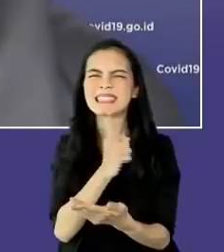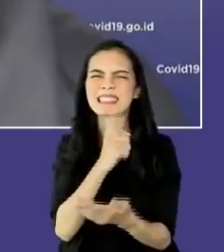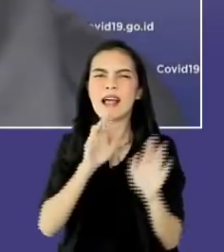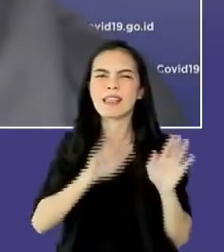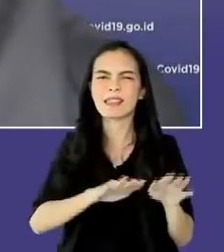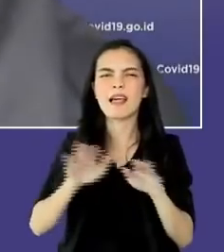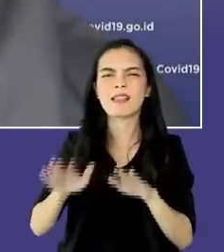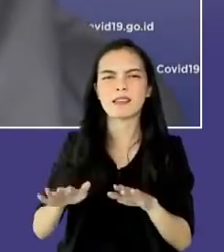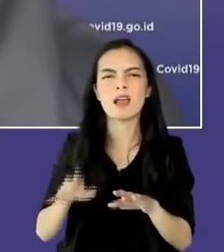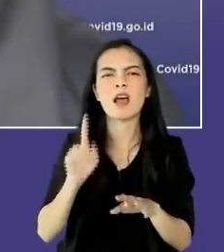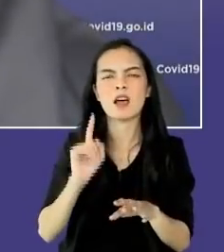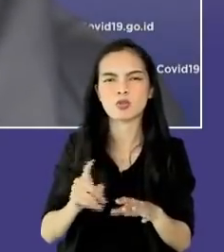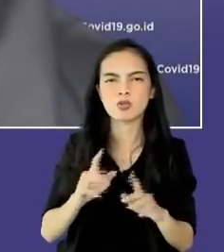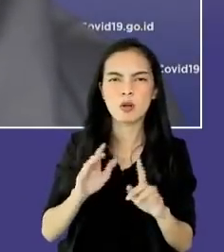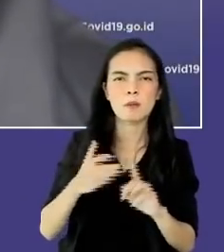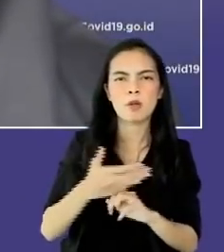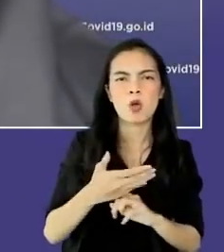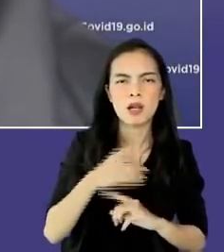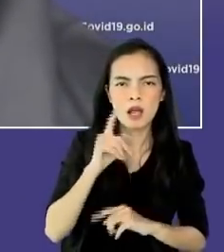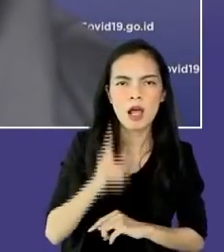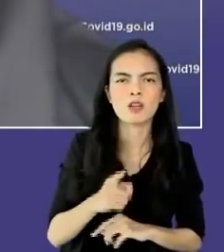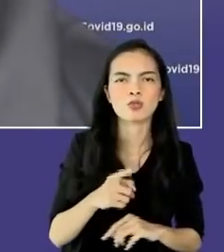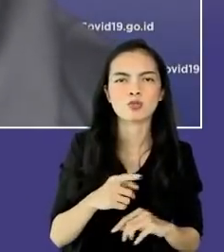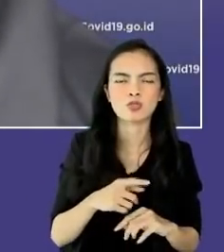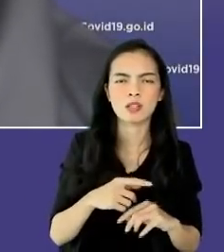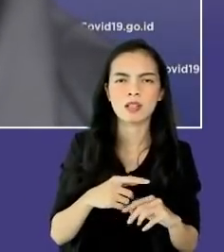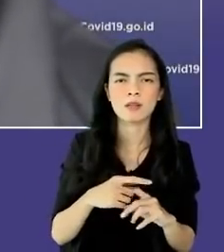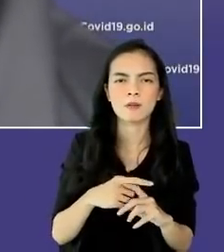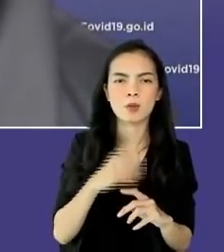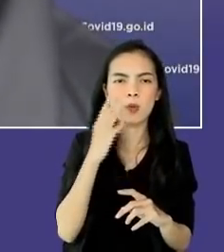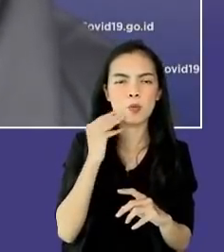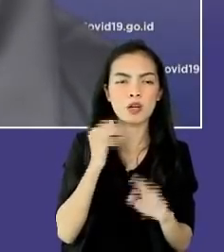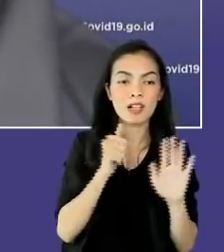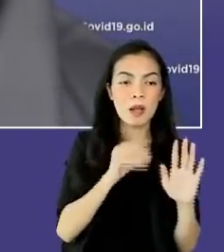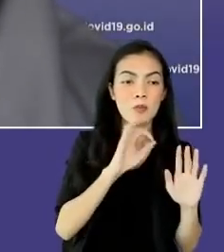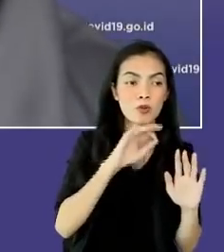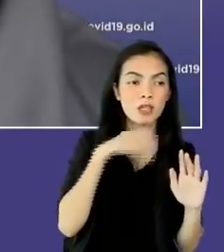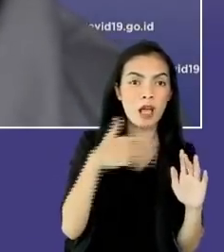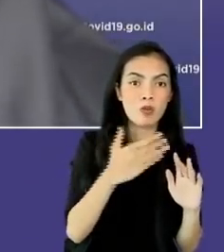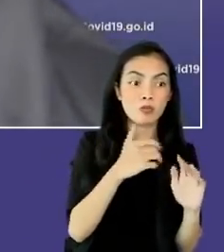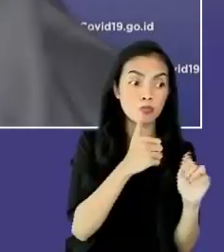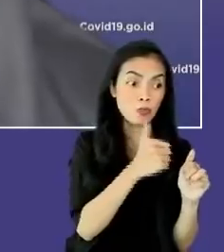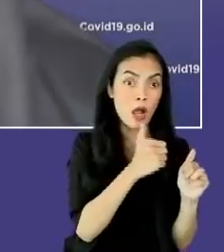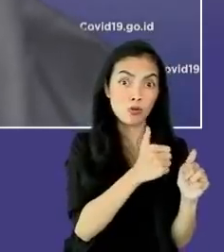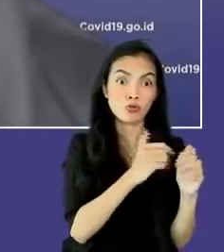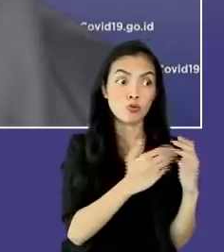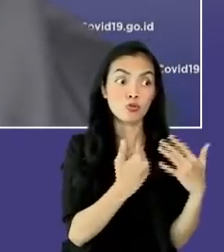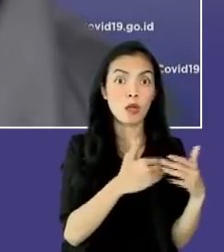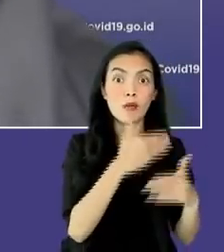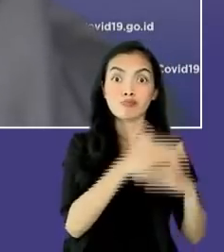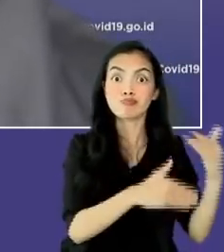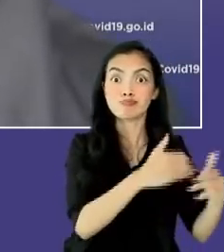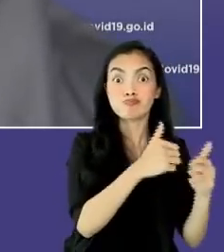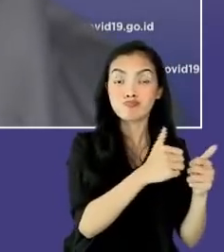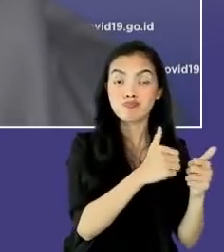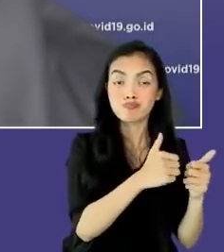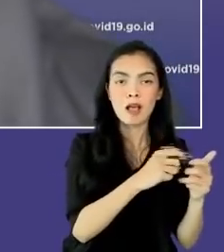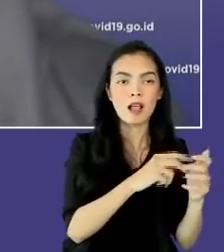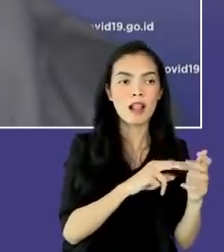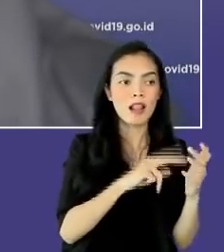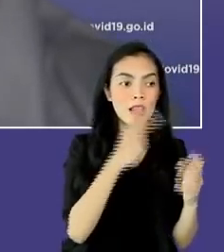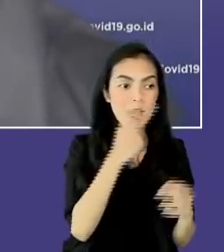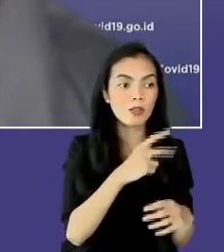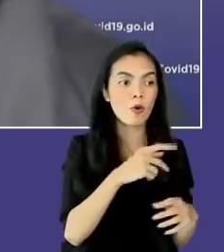jadi kehati-hatian dan perlindungan yang sudah diberikan di atas usia 60 tahun. Mungkin progresnya sudah berjalan, makanya sekarang sudah bisa kita lihat